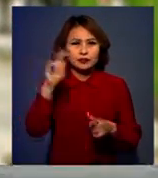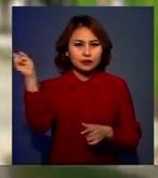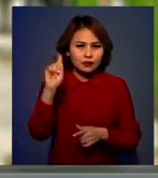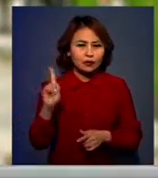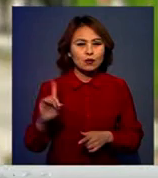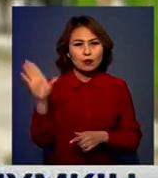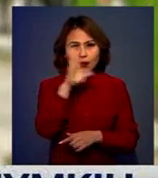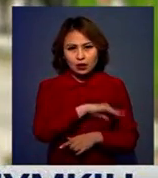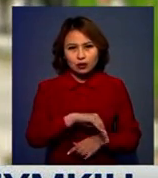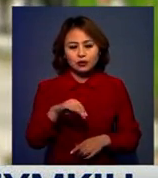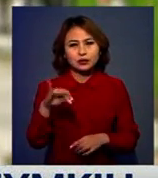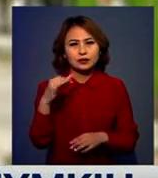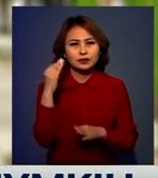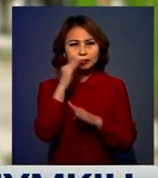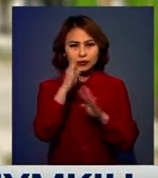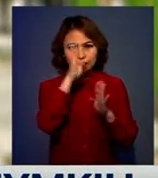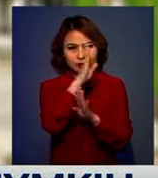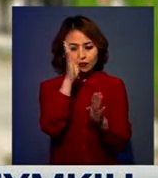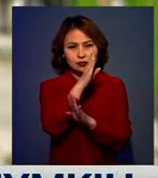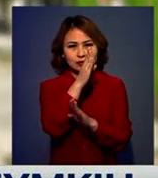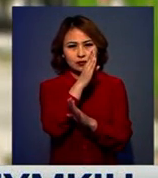күтілуі мүмкін. Ауа райының